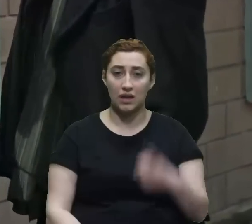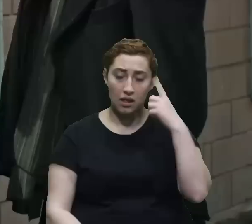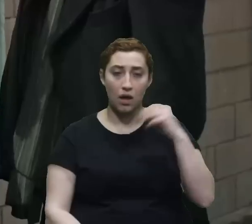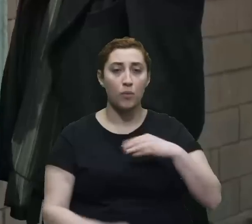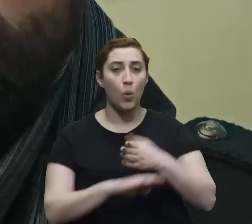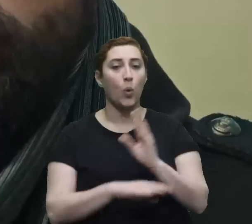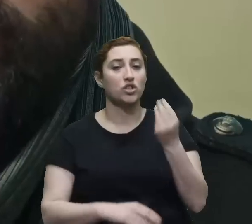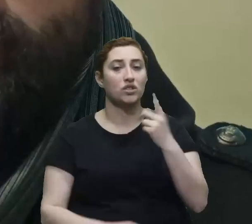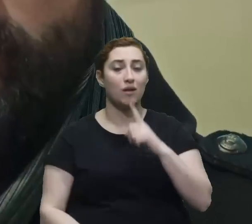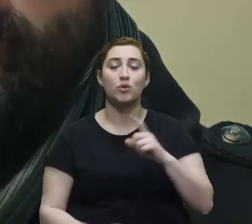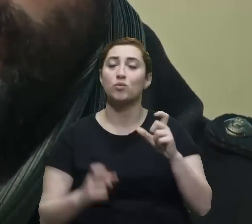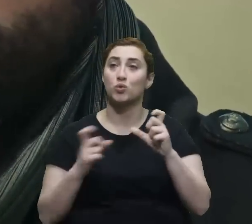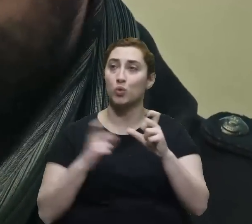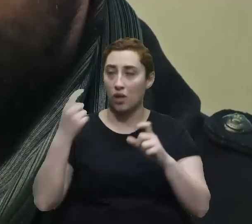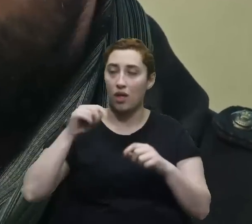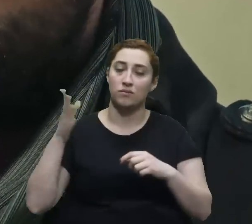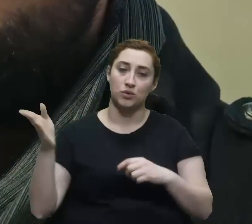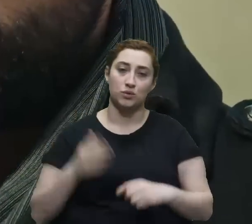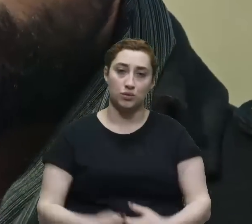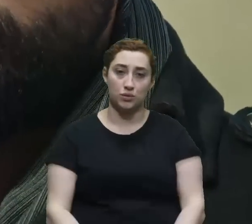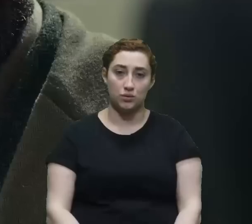Tahmininiz doğru çıktı amir. Sultanımız sayesinde.